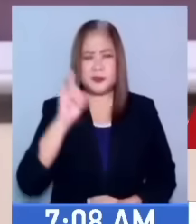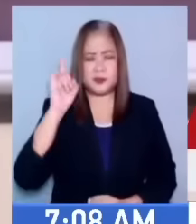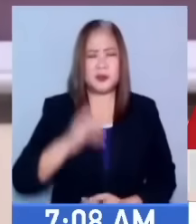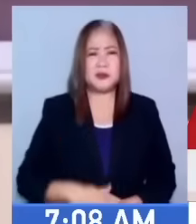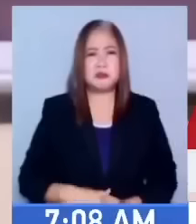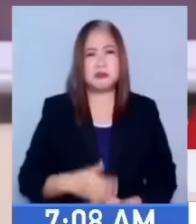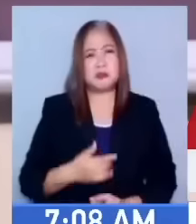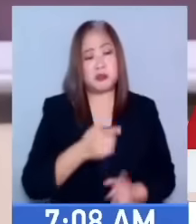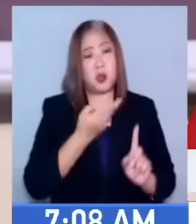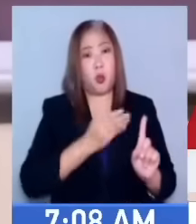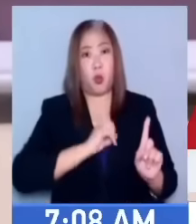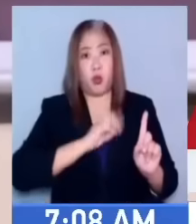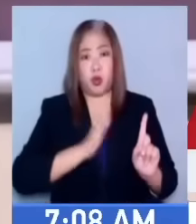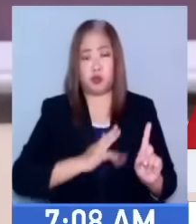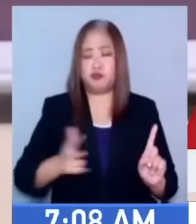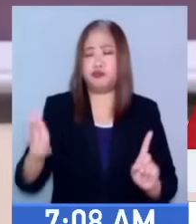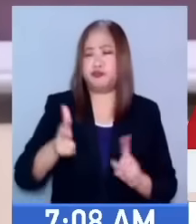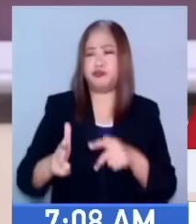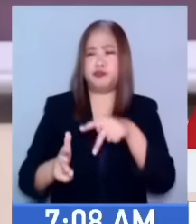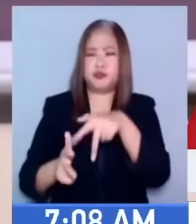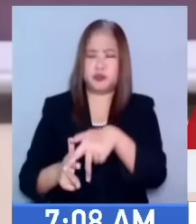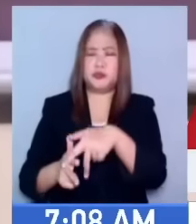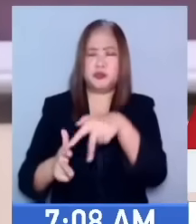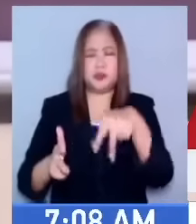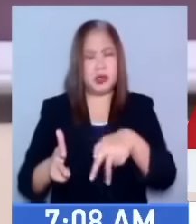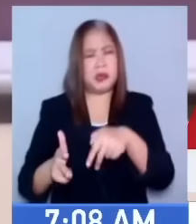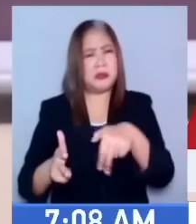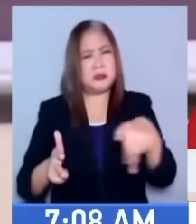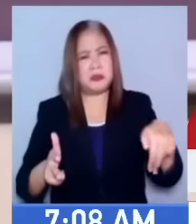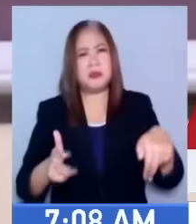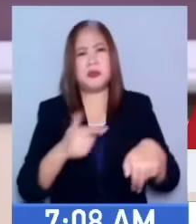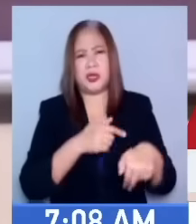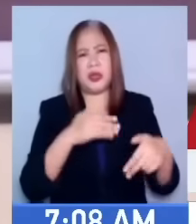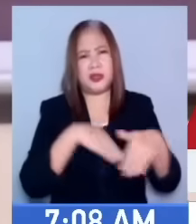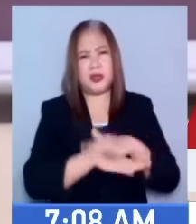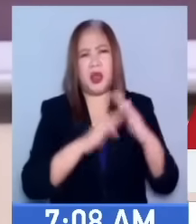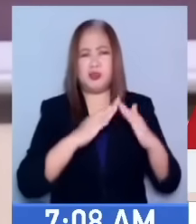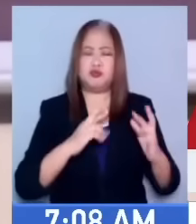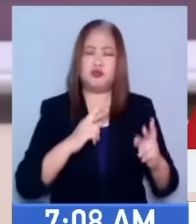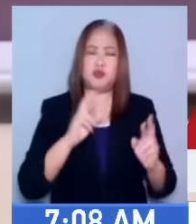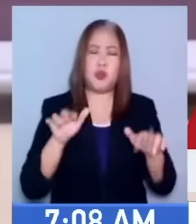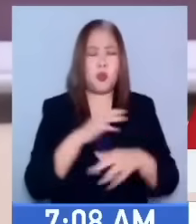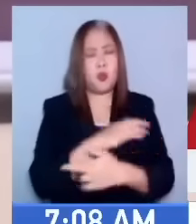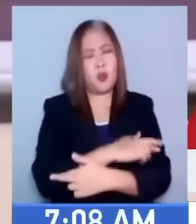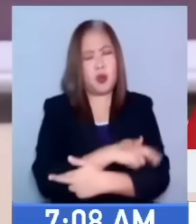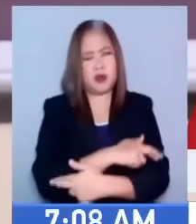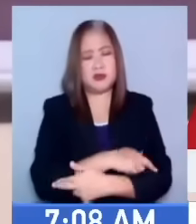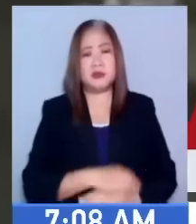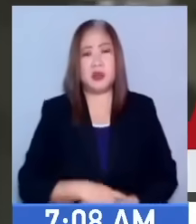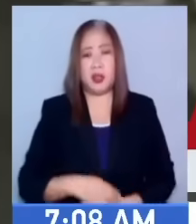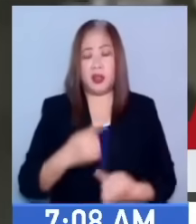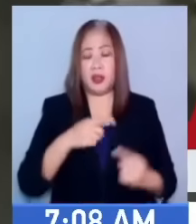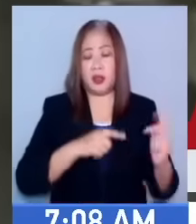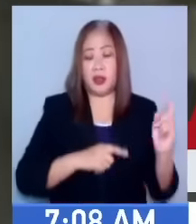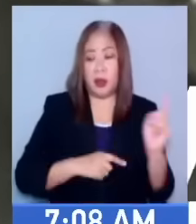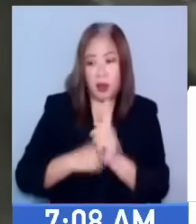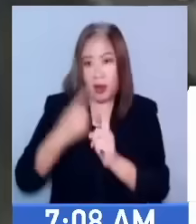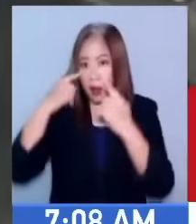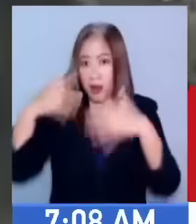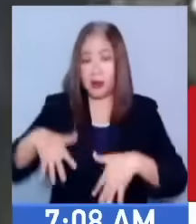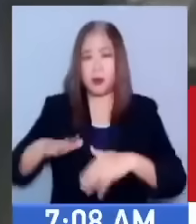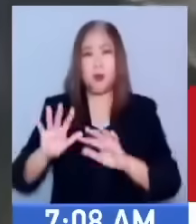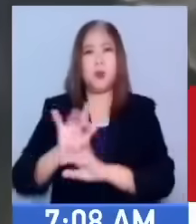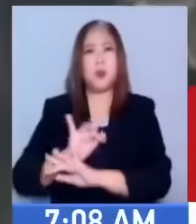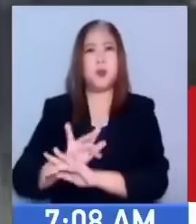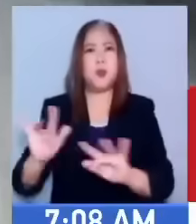pumasok sa kanyang bahay para magpahinga. So laking gulat niya nung lumabas siya, wala yung motor niya. Doon na raw ni-review